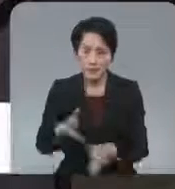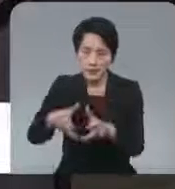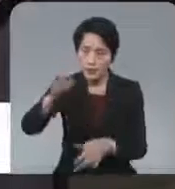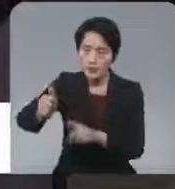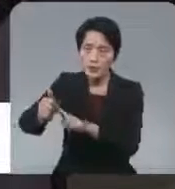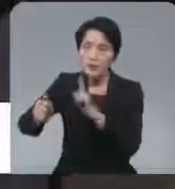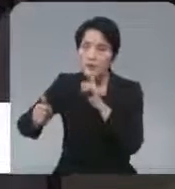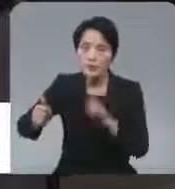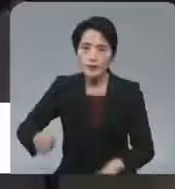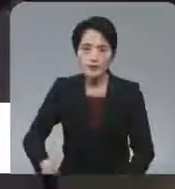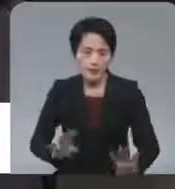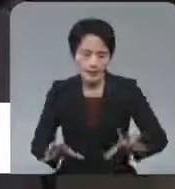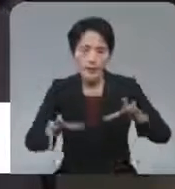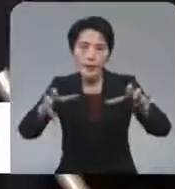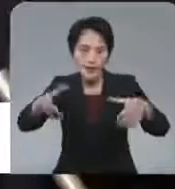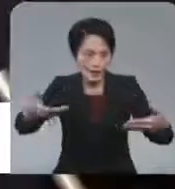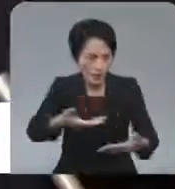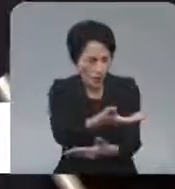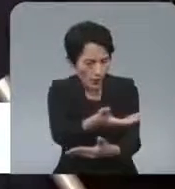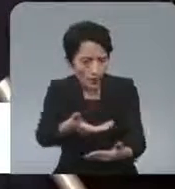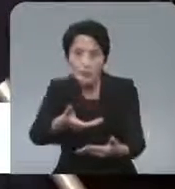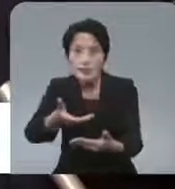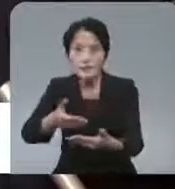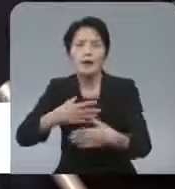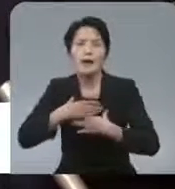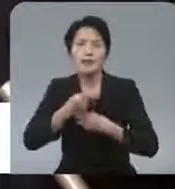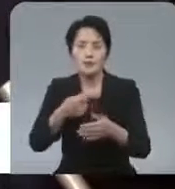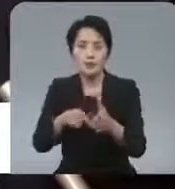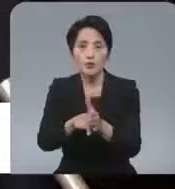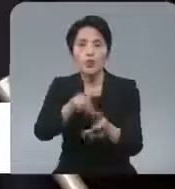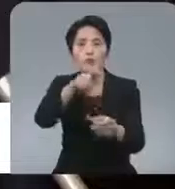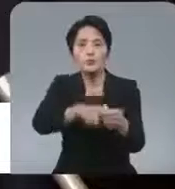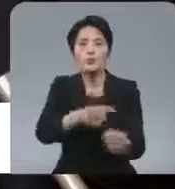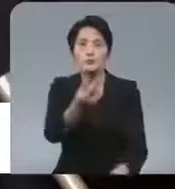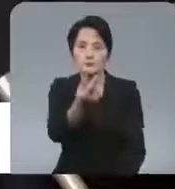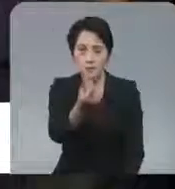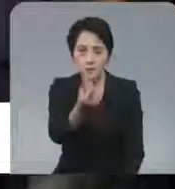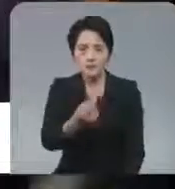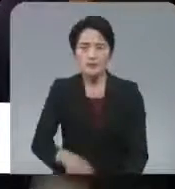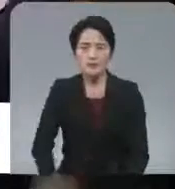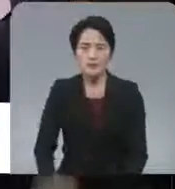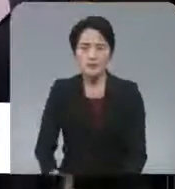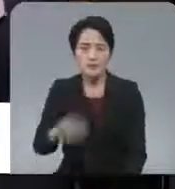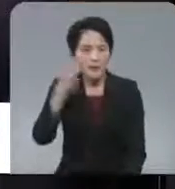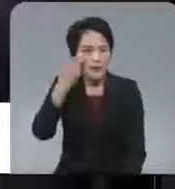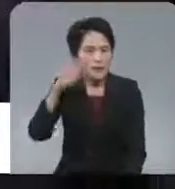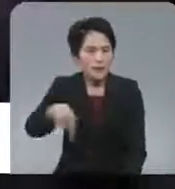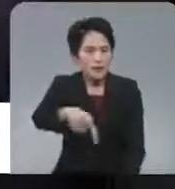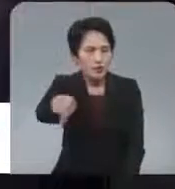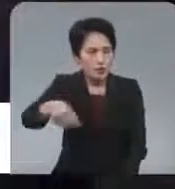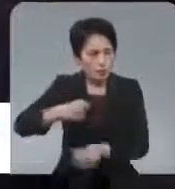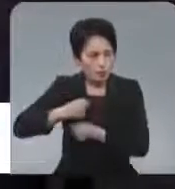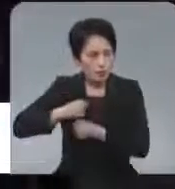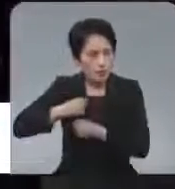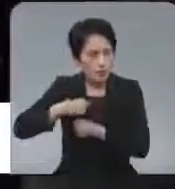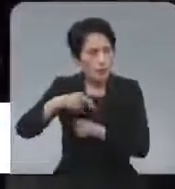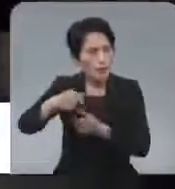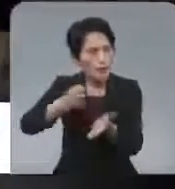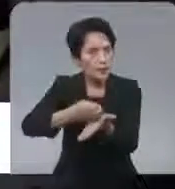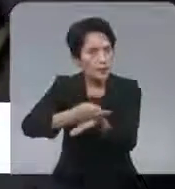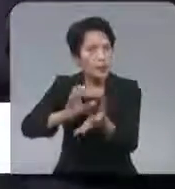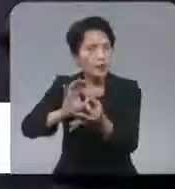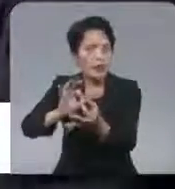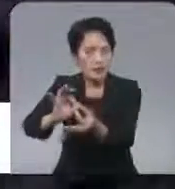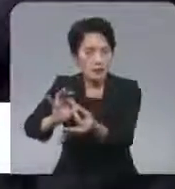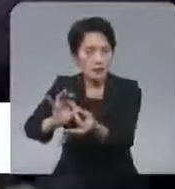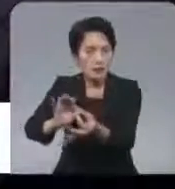提供相关资料，将不会根据国防生产法再次要求提供信息。文胜玉还说，韩